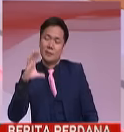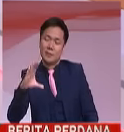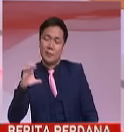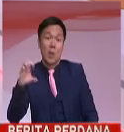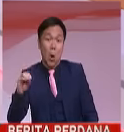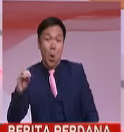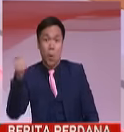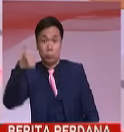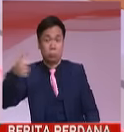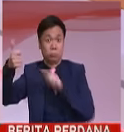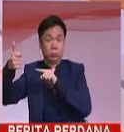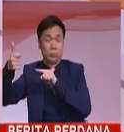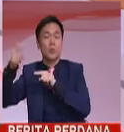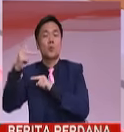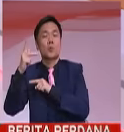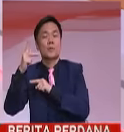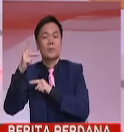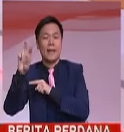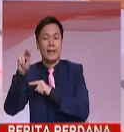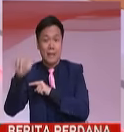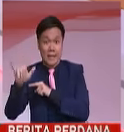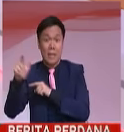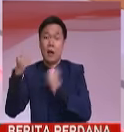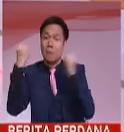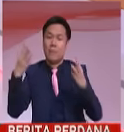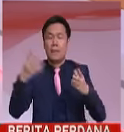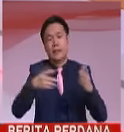daripada pelanggan otomotif domestik